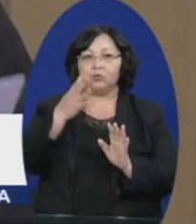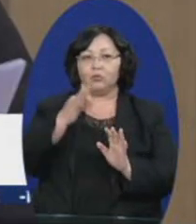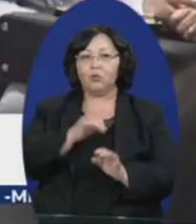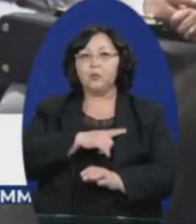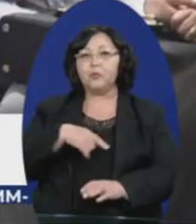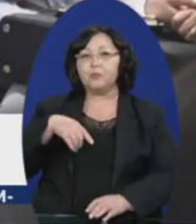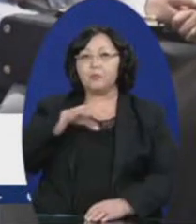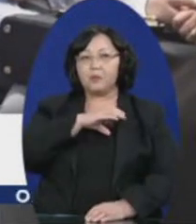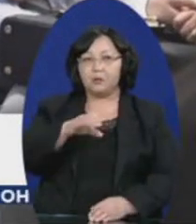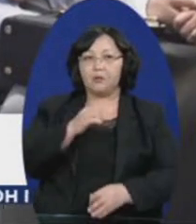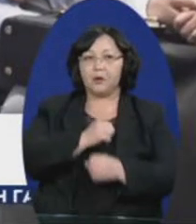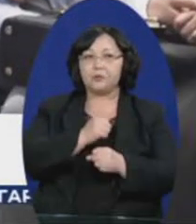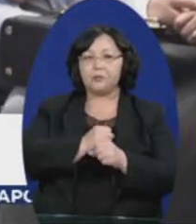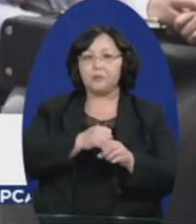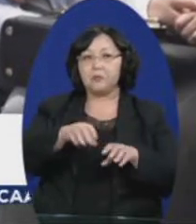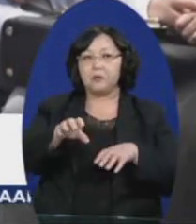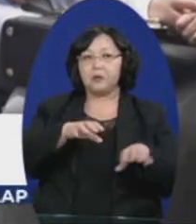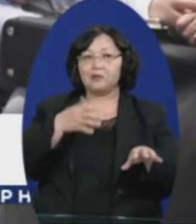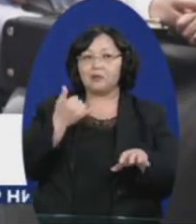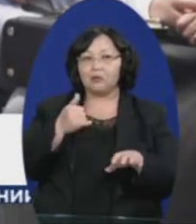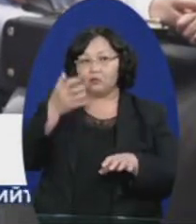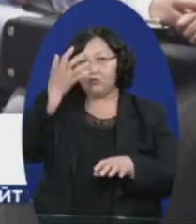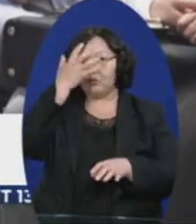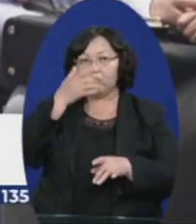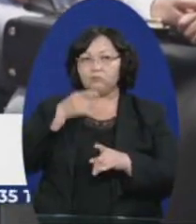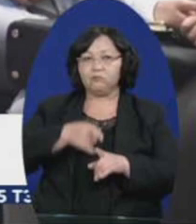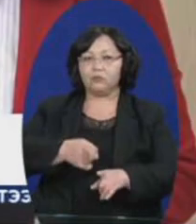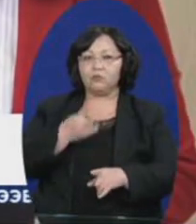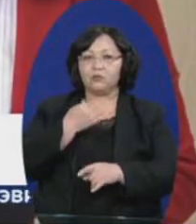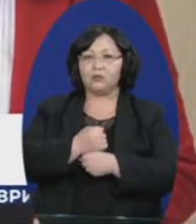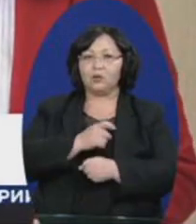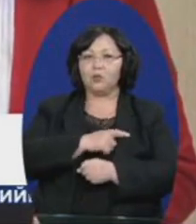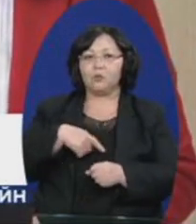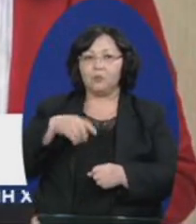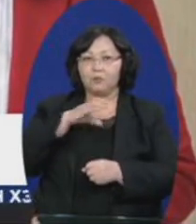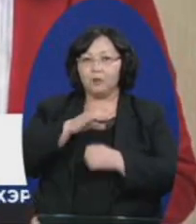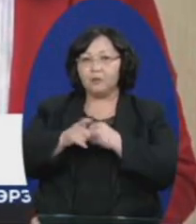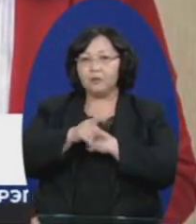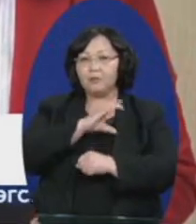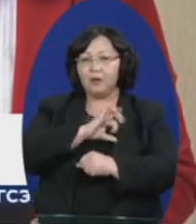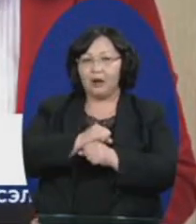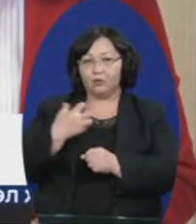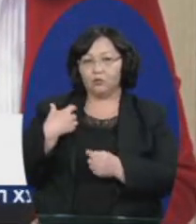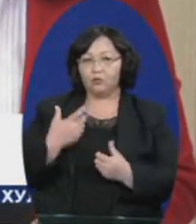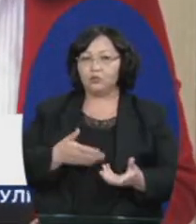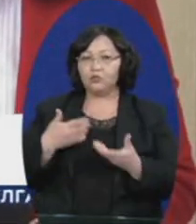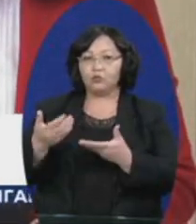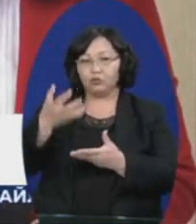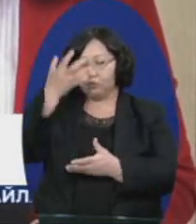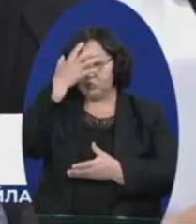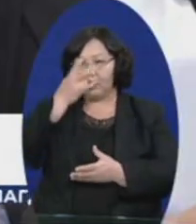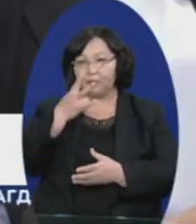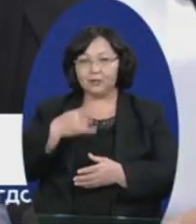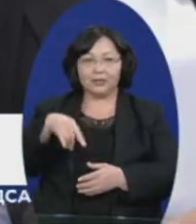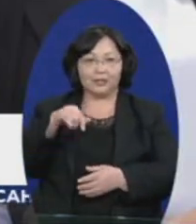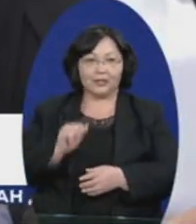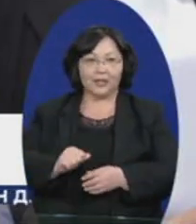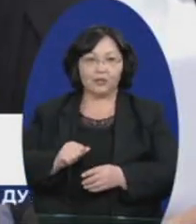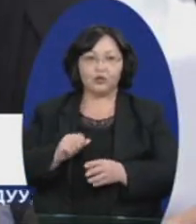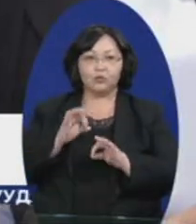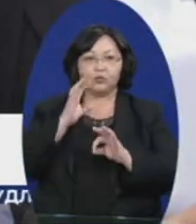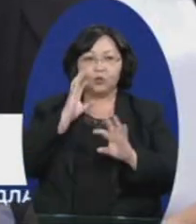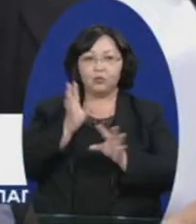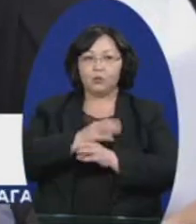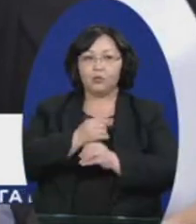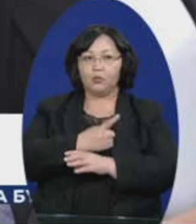ажиллаж байна. За таашаад төрийн зарим чиг үүргийг хувийн хөвшөлд болон мэрэгжлийн байгууллагаар гүйцэтгүүлэх, төрийн албаны цалингийн нэгдсэн сүлжээг үр